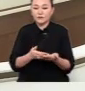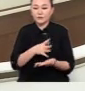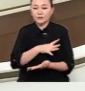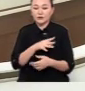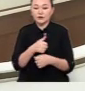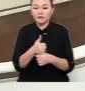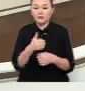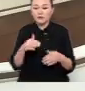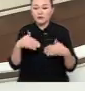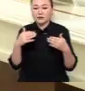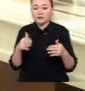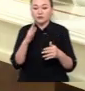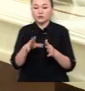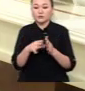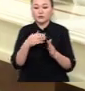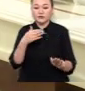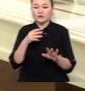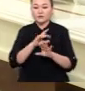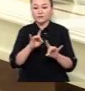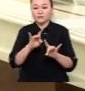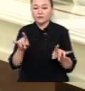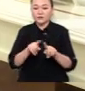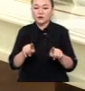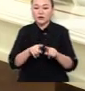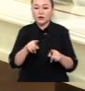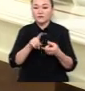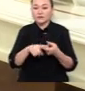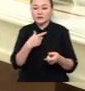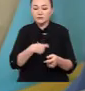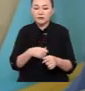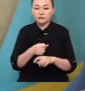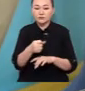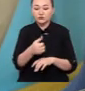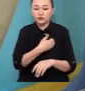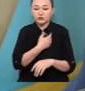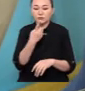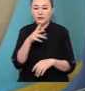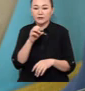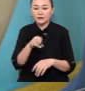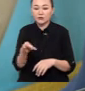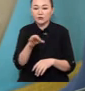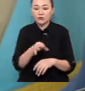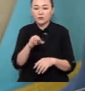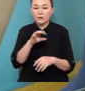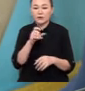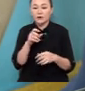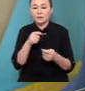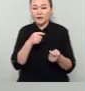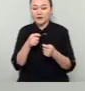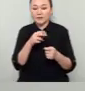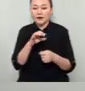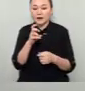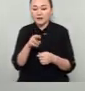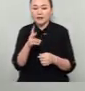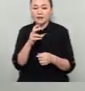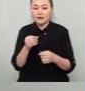Основным этапом станет предвыборная агитация. На этот период самовыдвиженцам по одномандатным округам, политическим партиям и